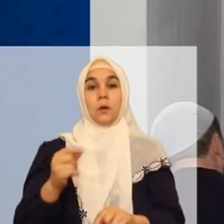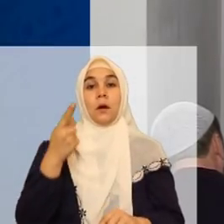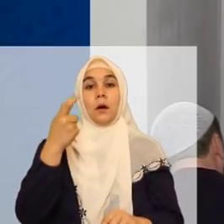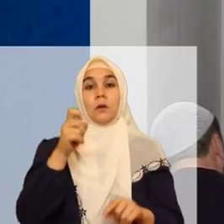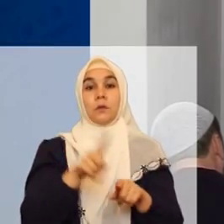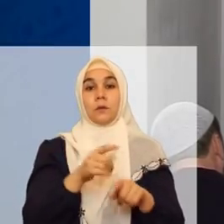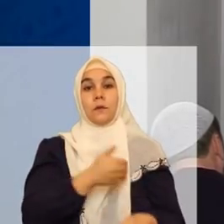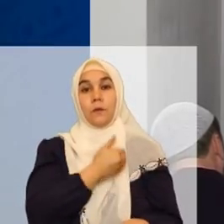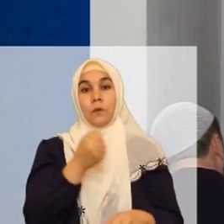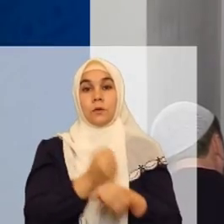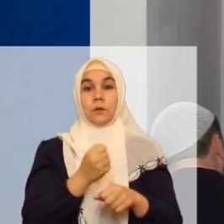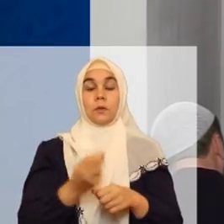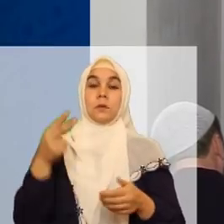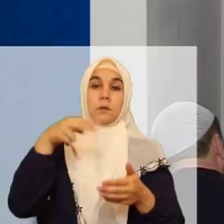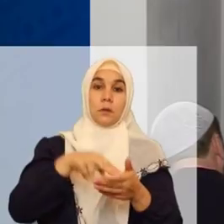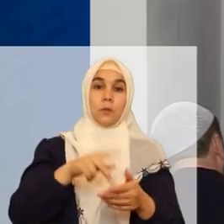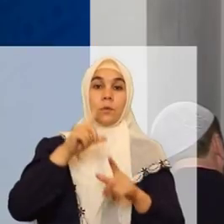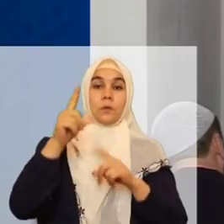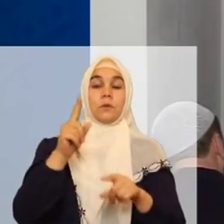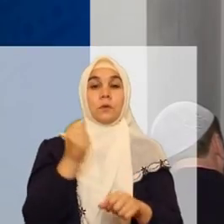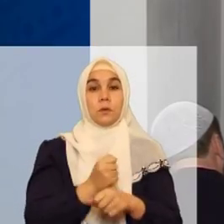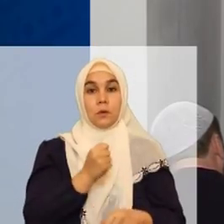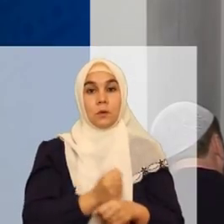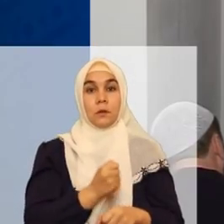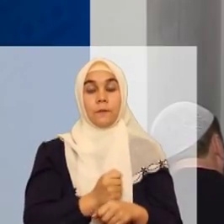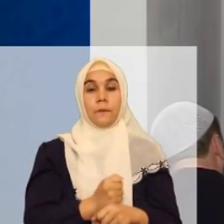hajni irodasini qildi, chiqdi, nima bo'ladi?